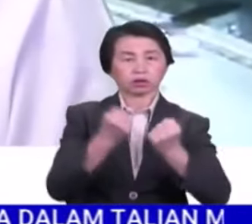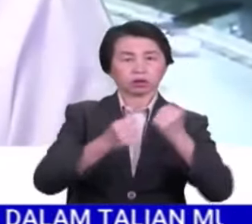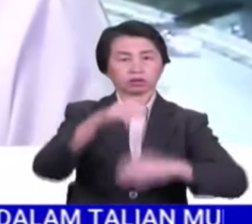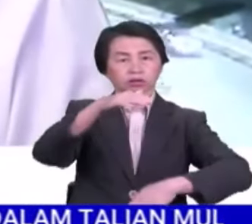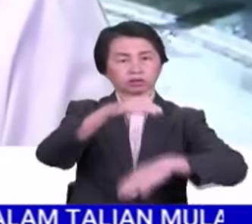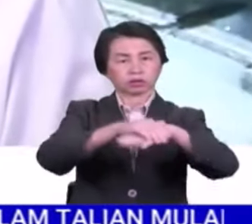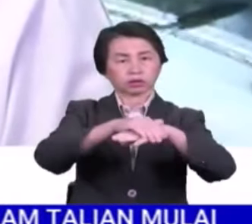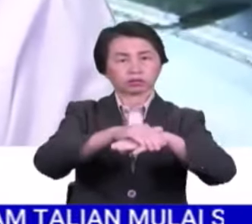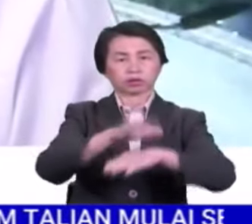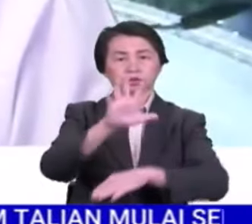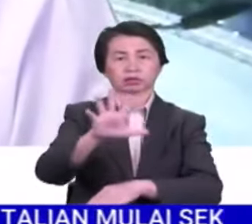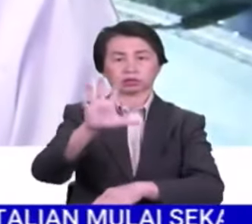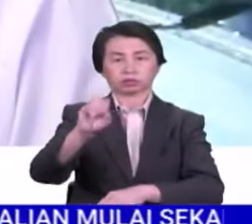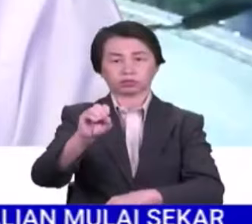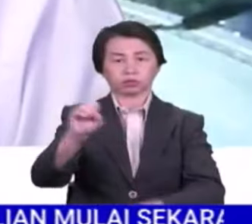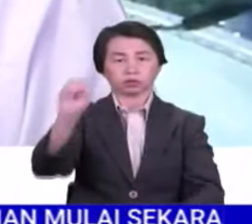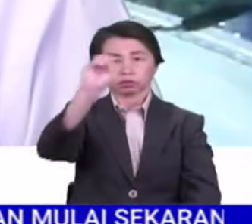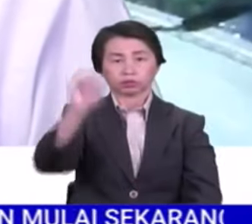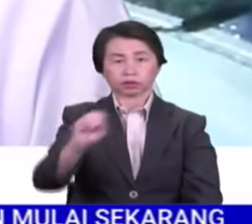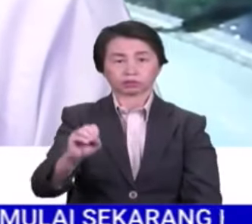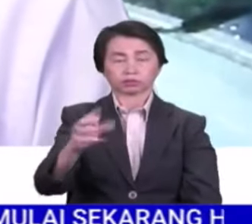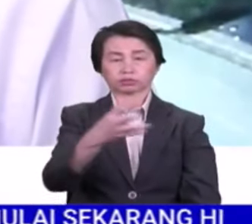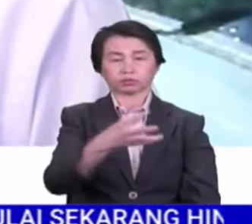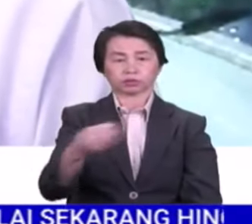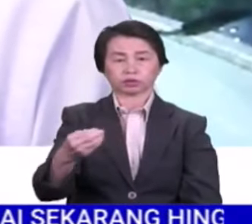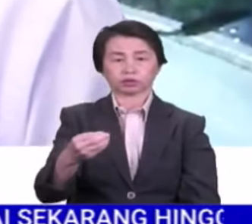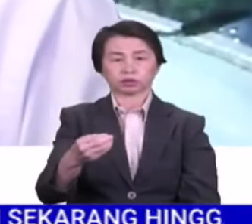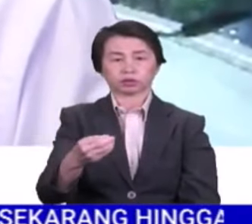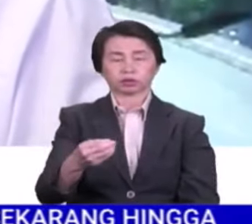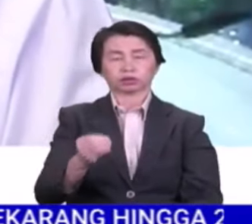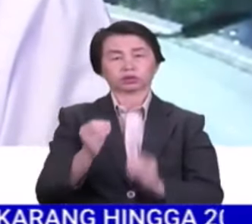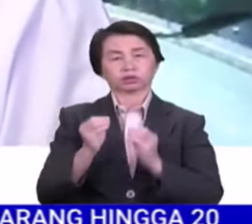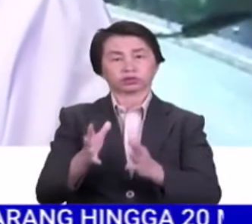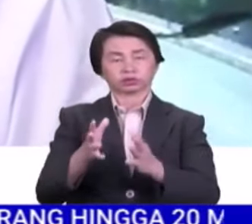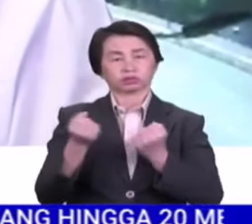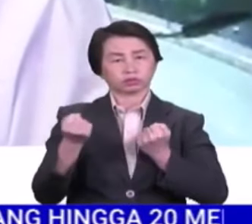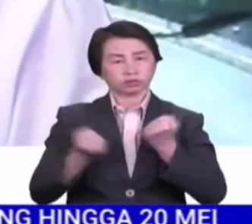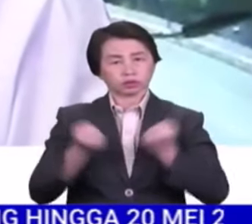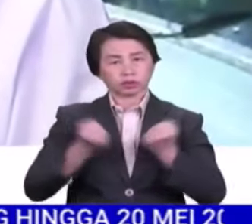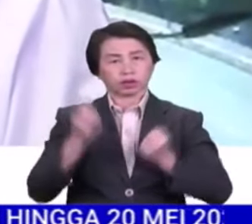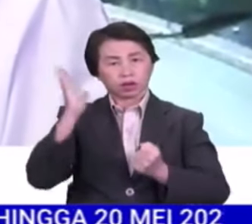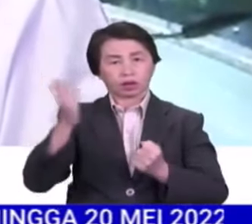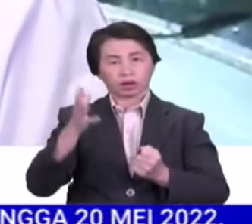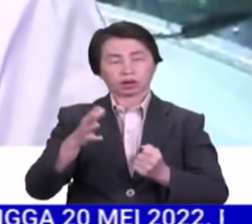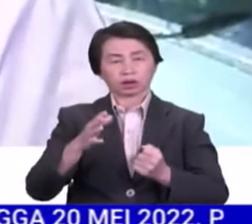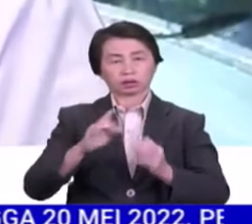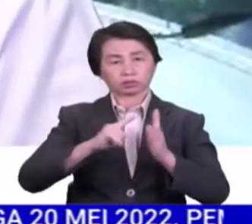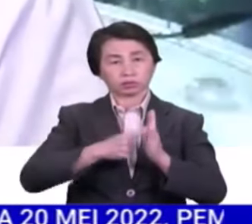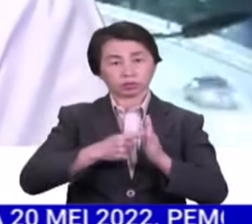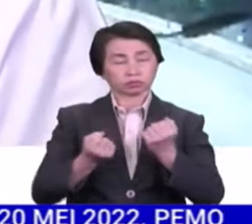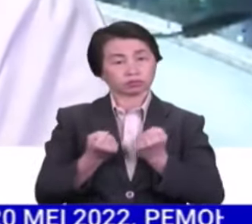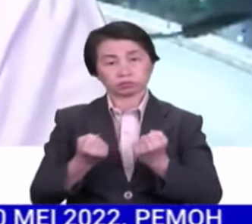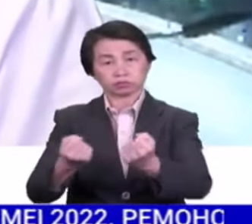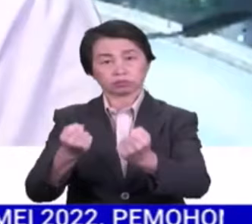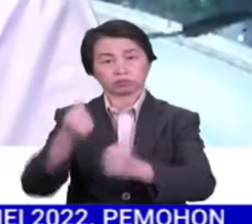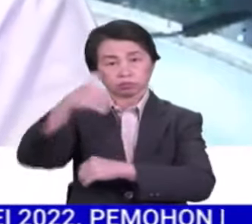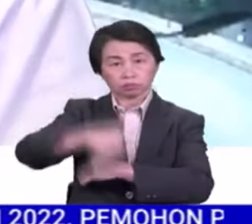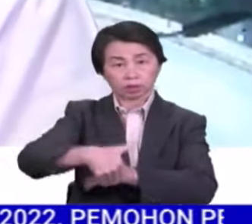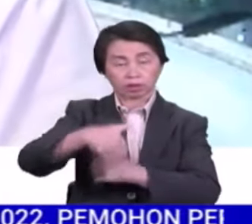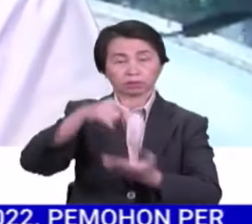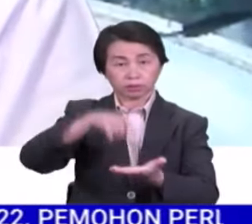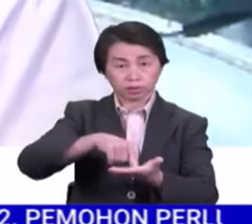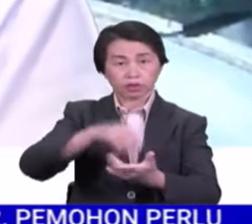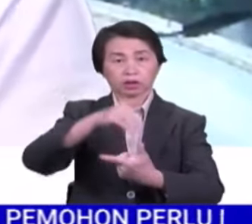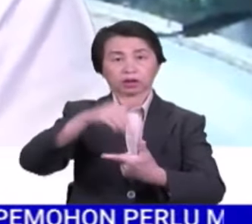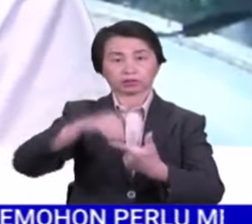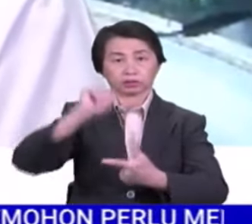mencapai 50%. Ya. Dan baki kenderaan yang akan memulakan perjalanan ini mungkin pada malam ini ataupun pagi